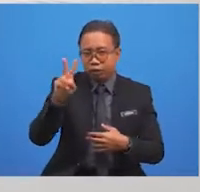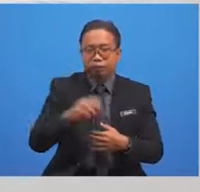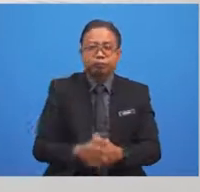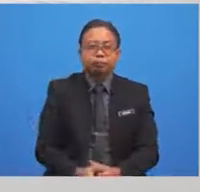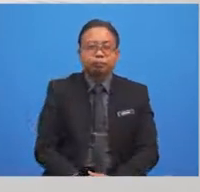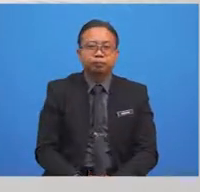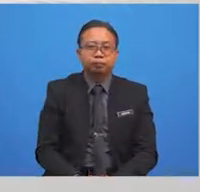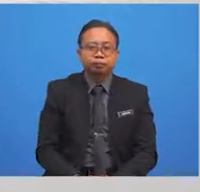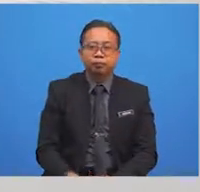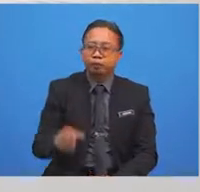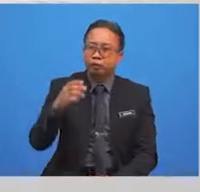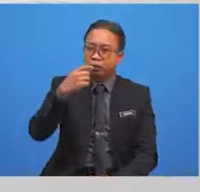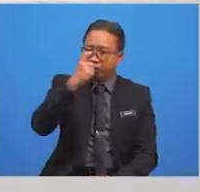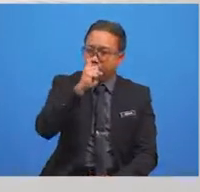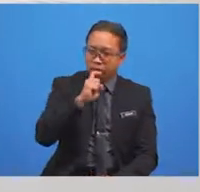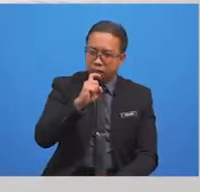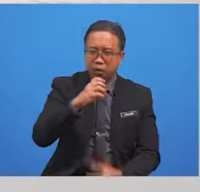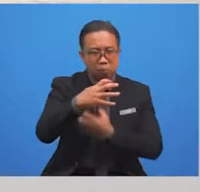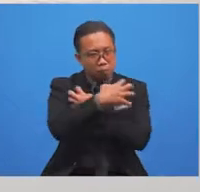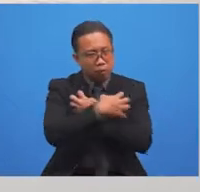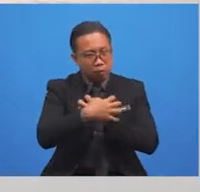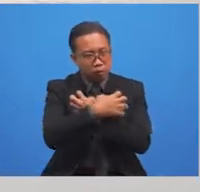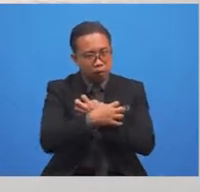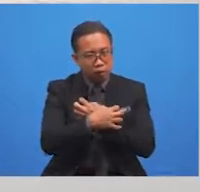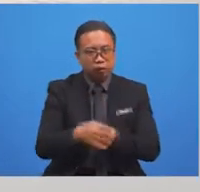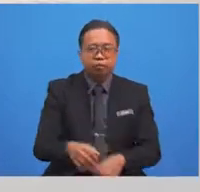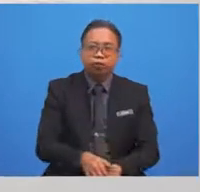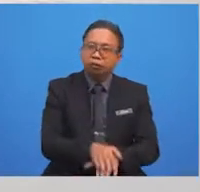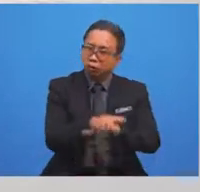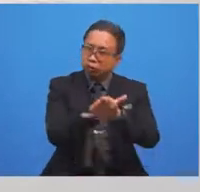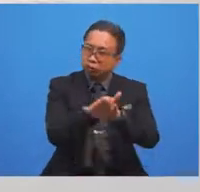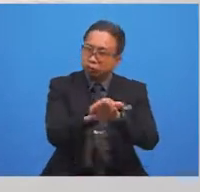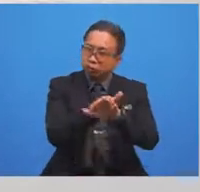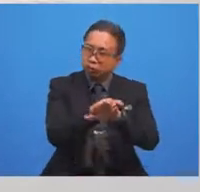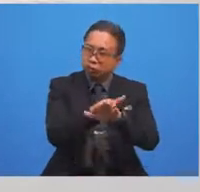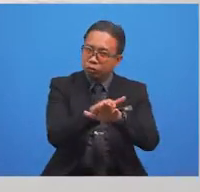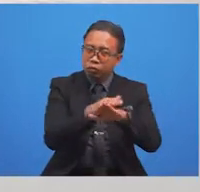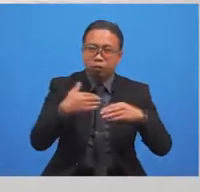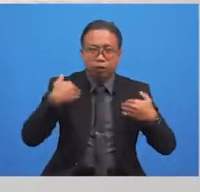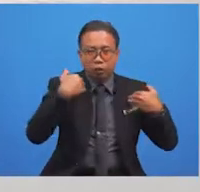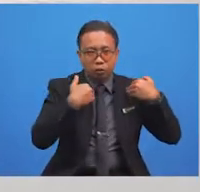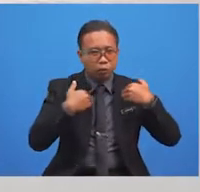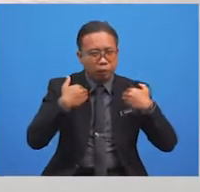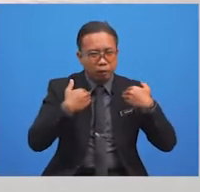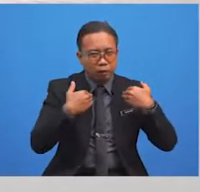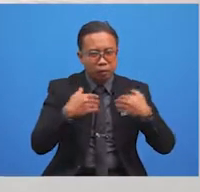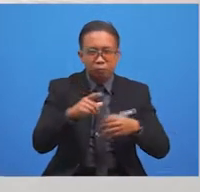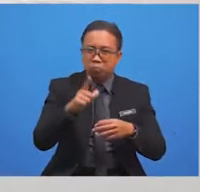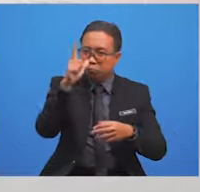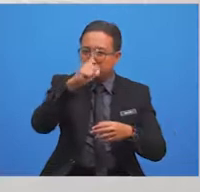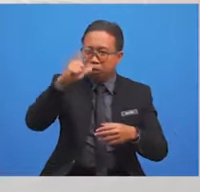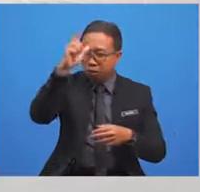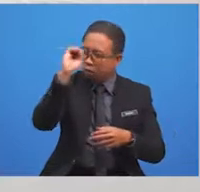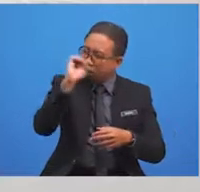helang merah, enggang dan beruang matahari, penyung adalah salah satu hidupan liar yang tiada data